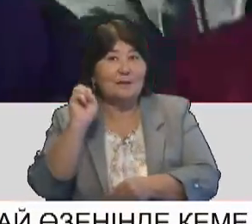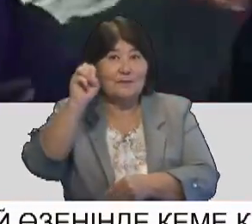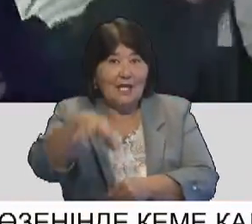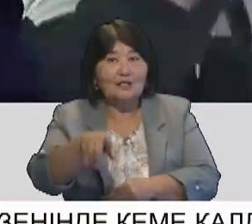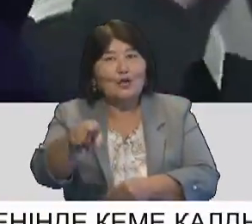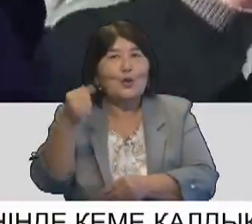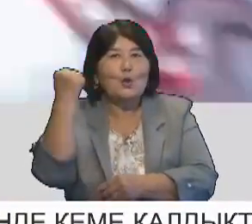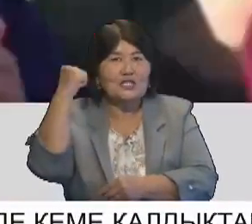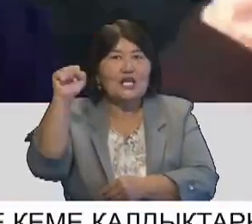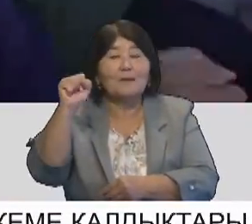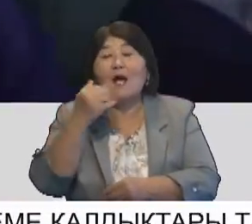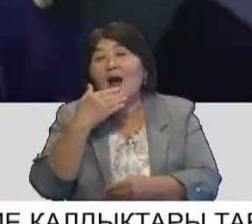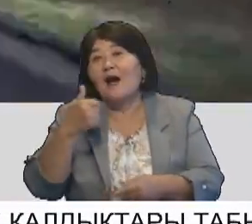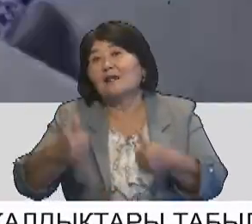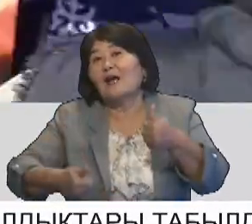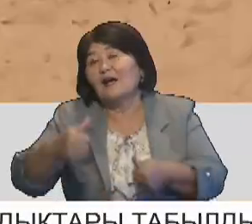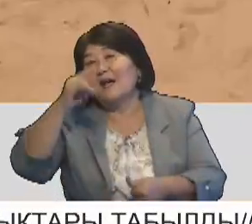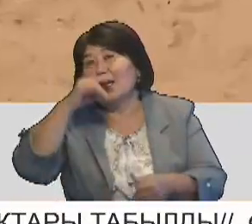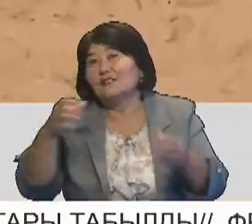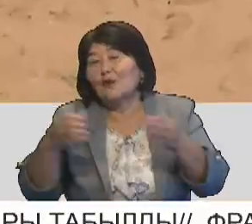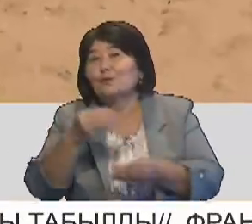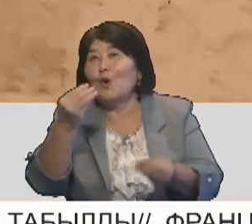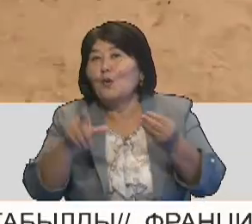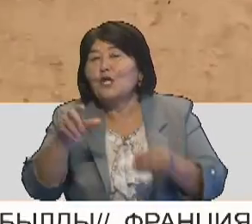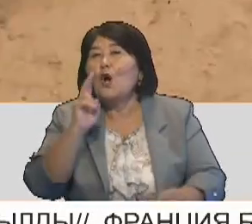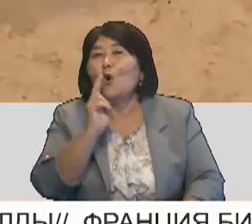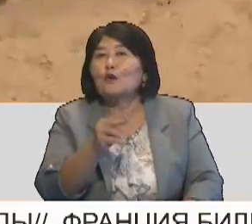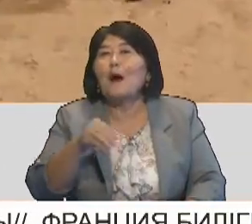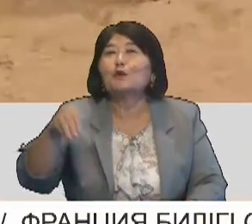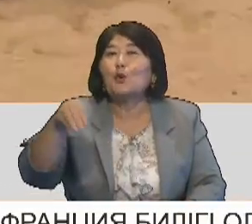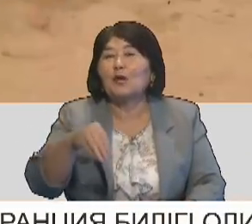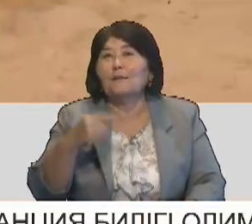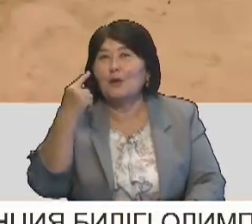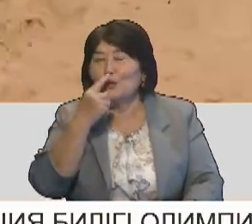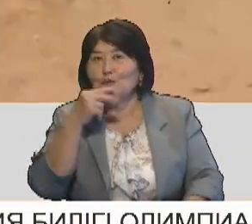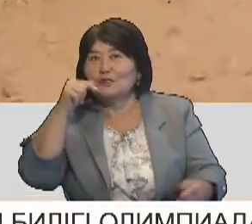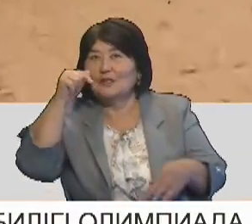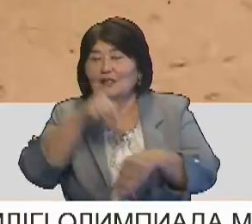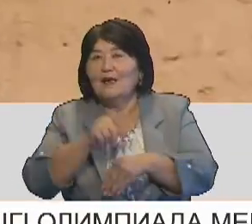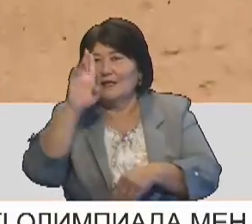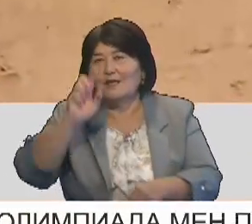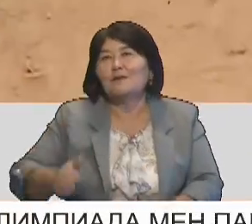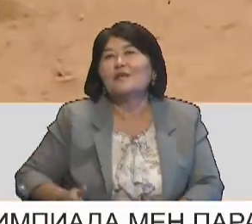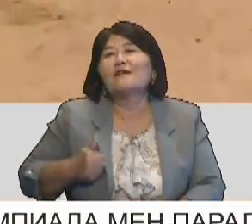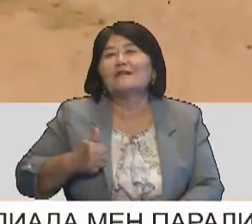сол жеңімпаз. Ақтық айқаста Қазақстан құрамасының ойыншысы Құрманбек Тұрғанбек көзге түсіп, ел мерейін